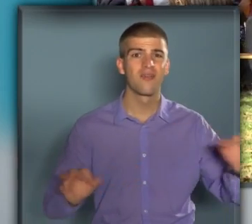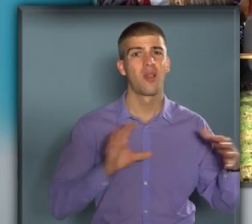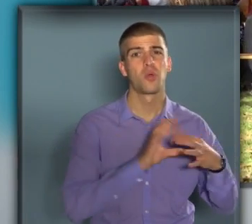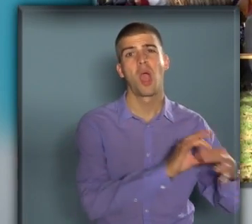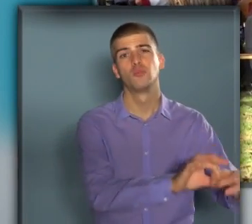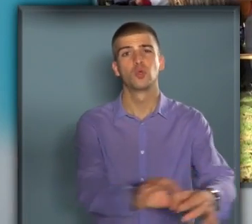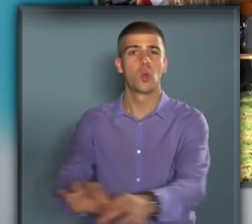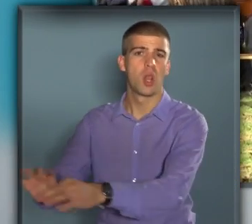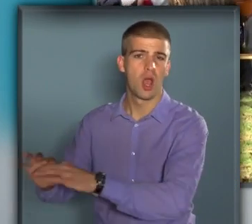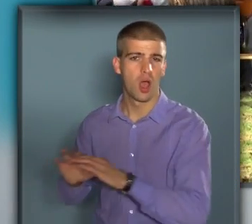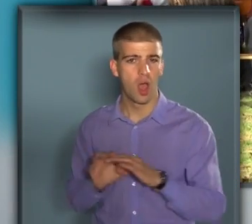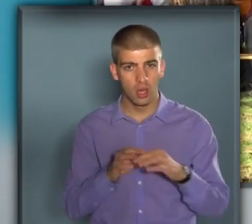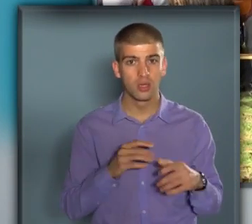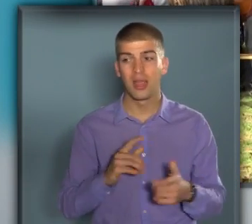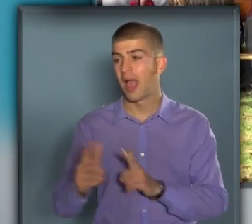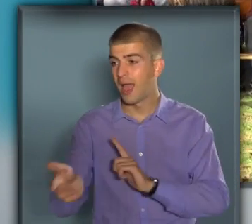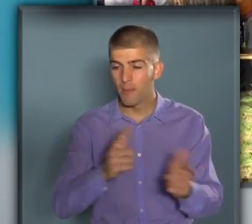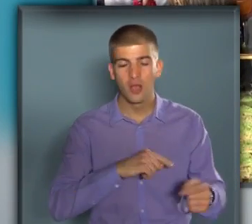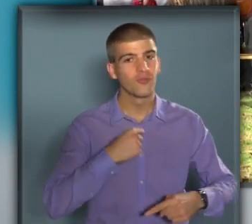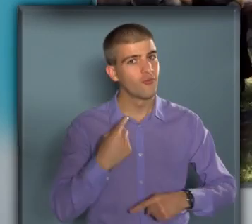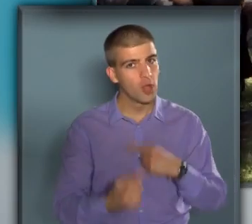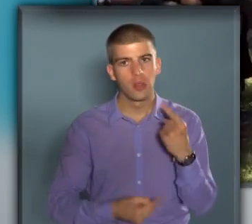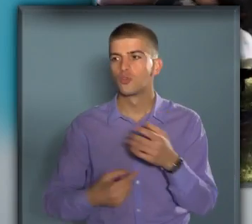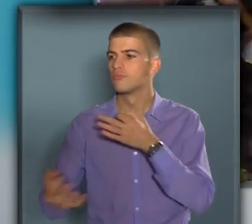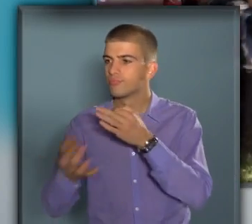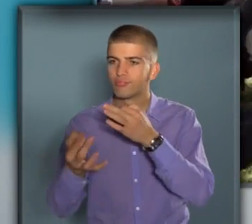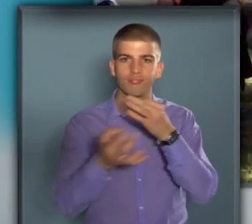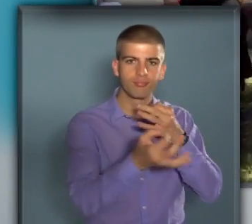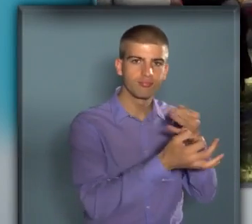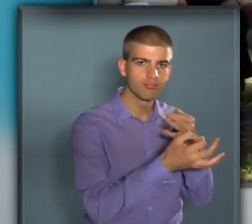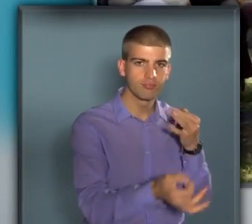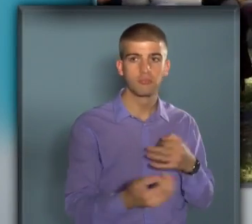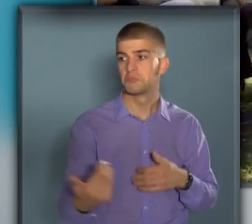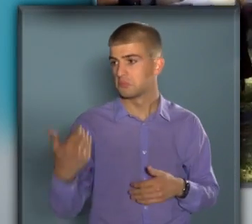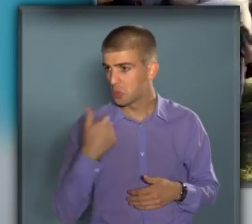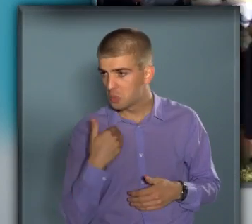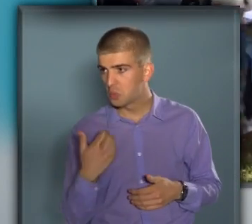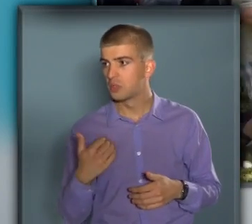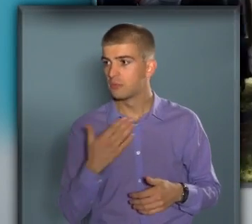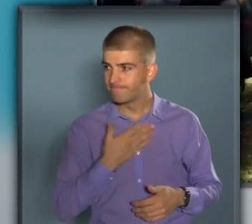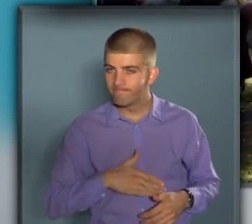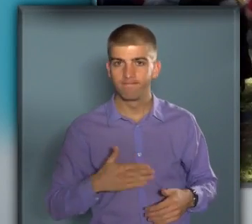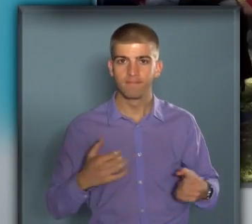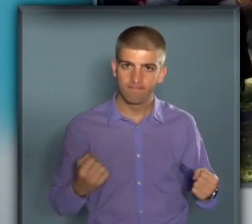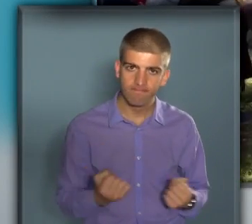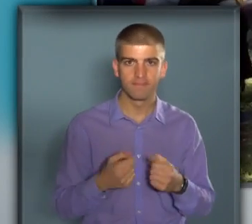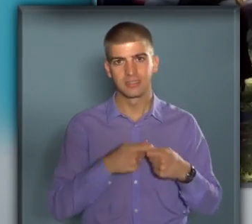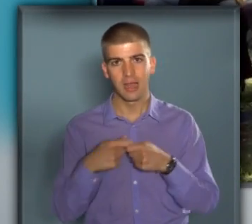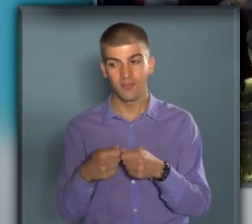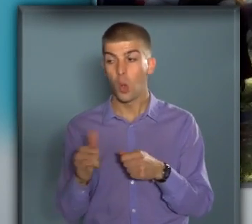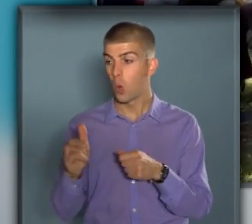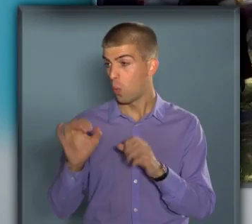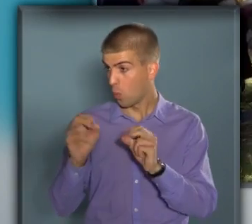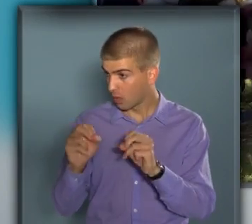van mindenkivel, tehát nyilván egymással is folyamatosan beszélünk. Megkeresnek, amikor szeretnének egy ilyen akciót